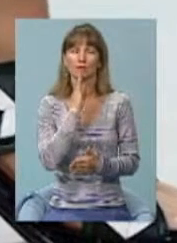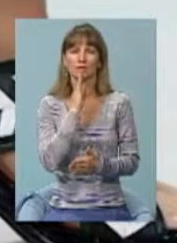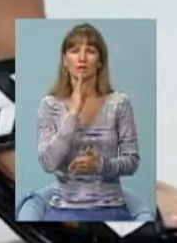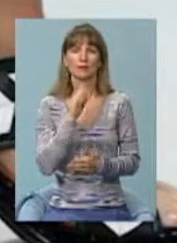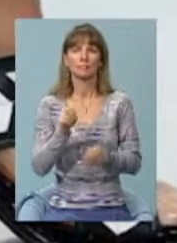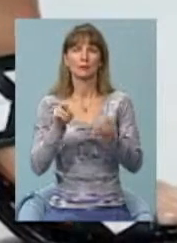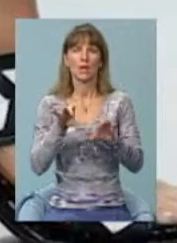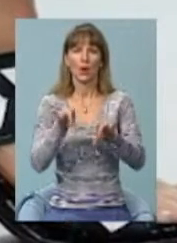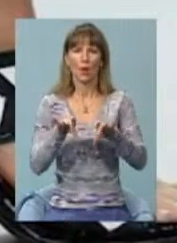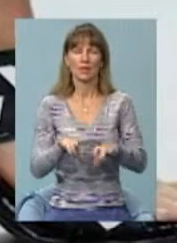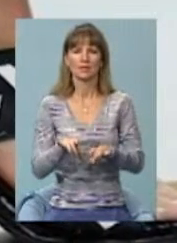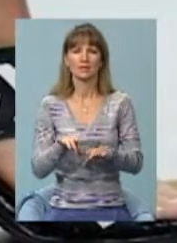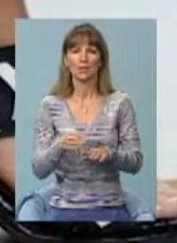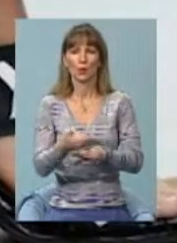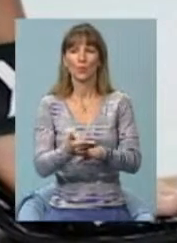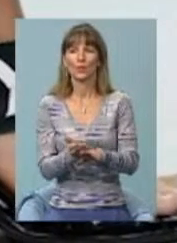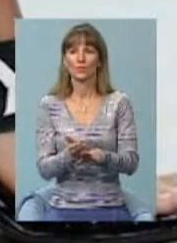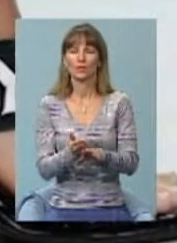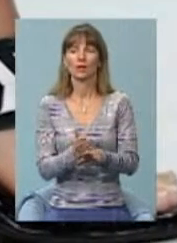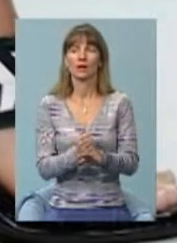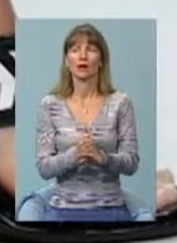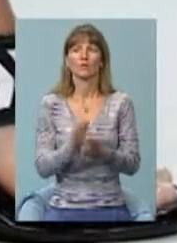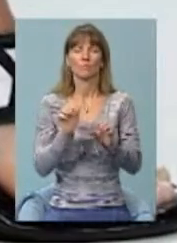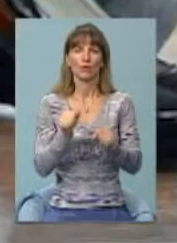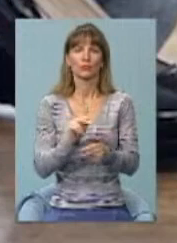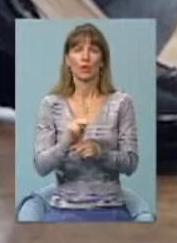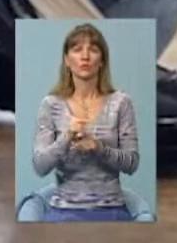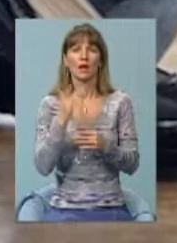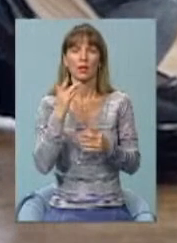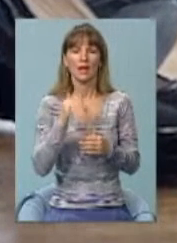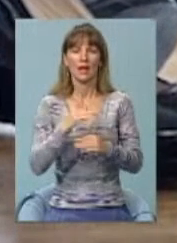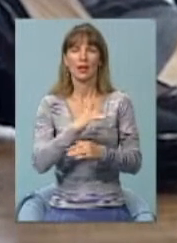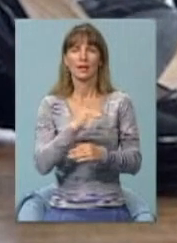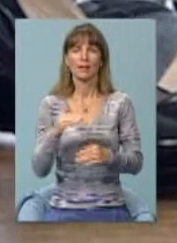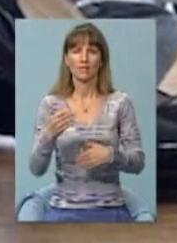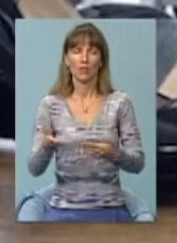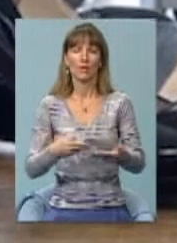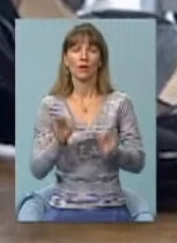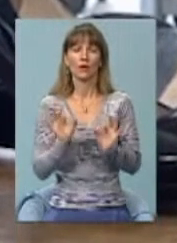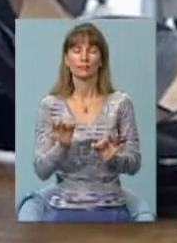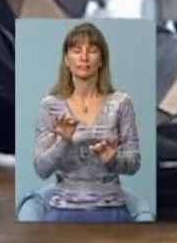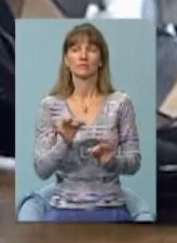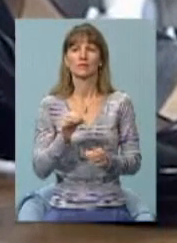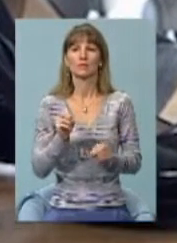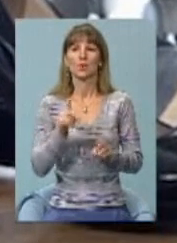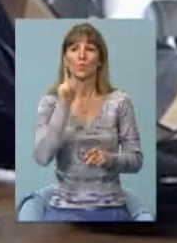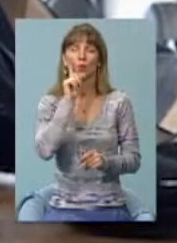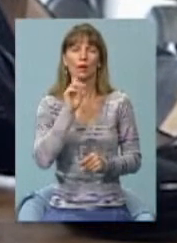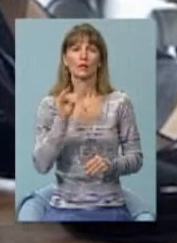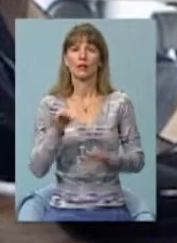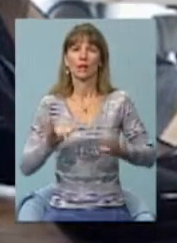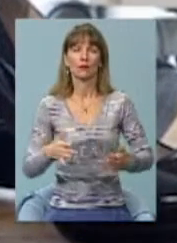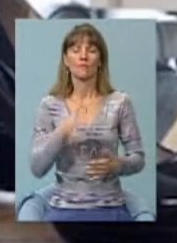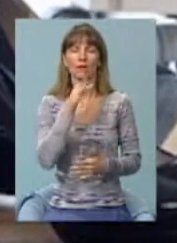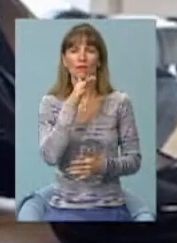туфлі стануть вам у нагоді опанувати мистецтво рівно ходити на підборах. Спеціальні туфлі є комфортними та не втомлюватимуть вас під